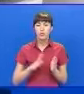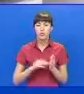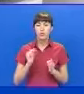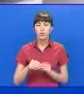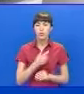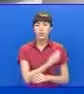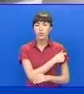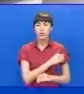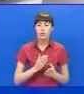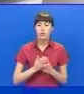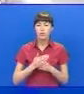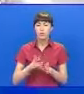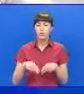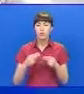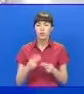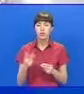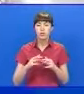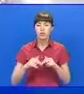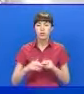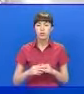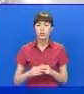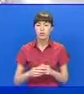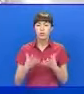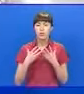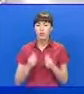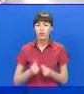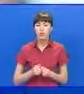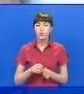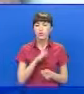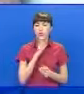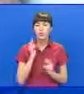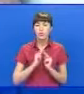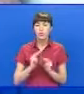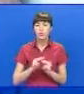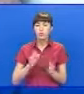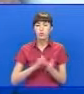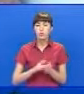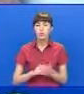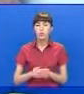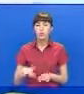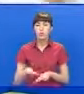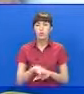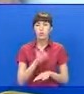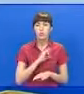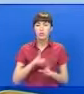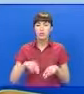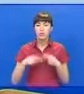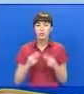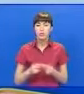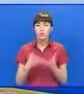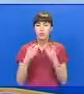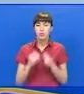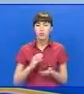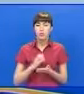көрсетеді. 2 зертхана, күндізгі стационар және жас аналарды оқытатын орталық бәрі-бәрі көпшілік игілігіне жарап тұр. Күндізгі стационар